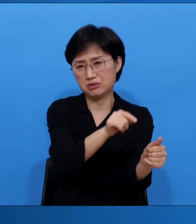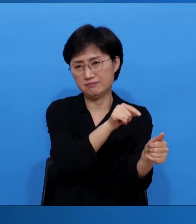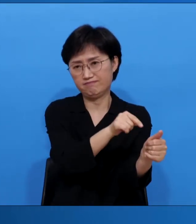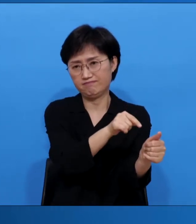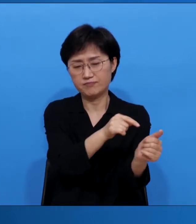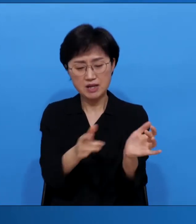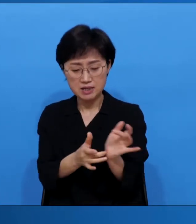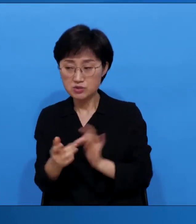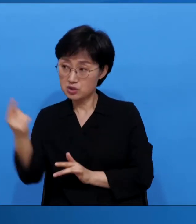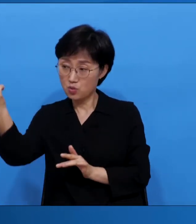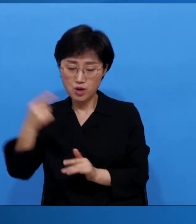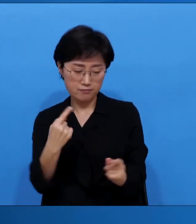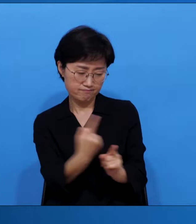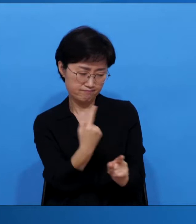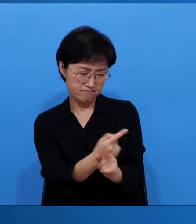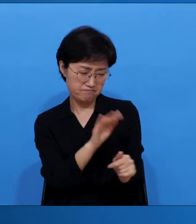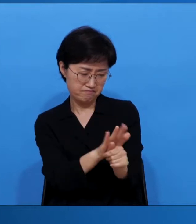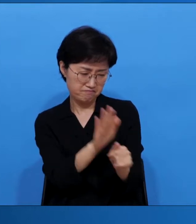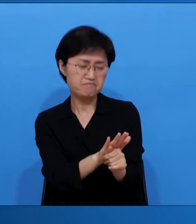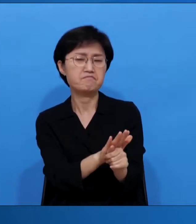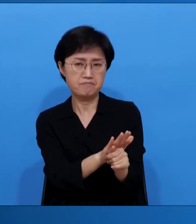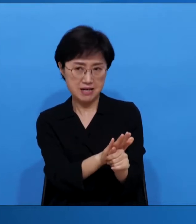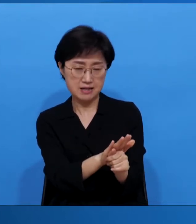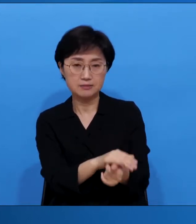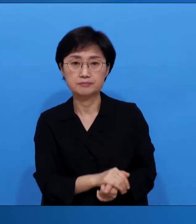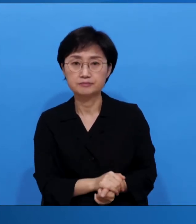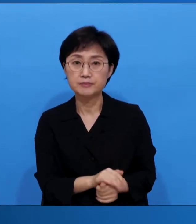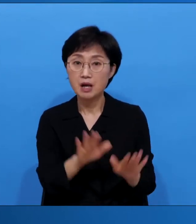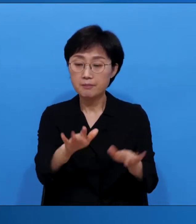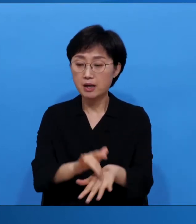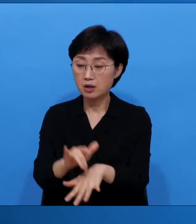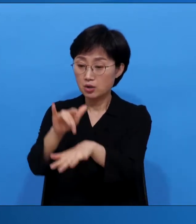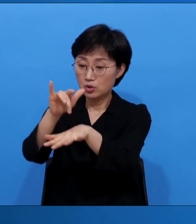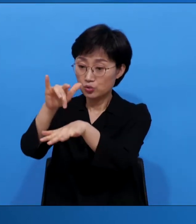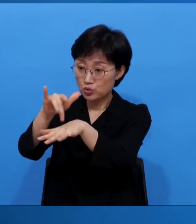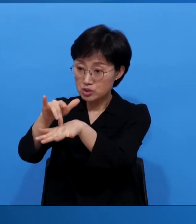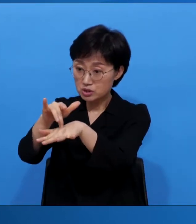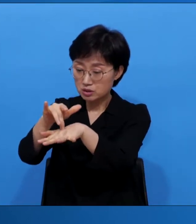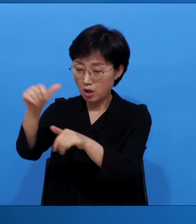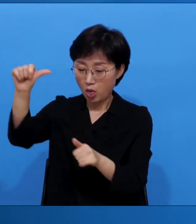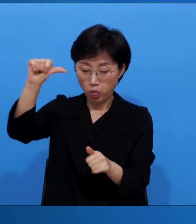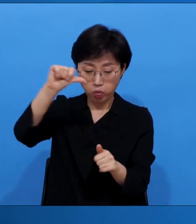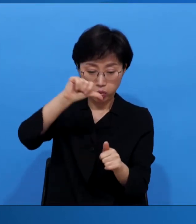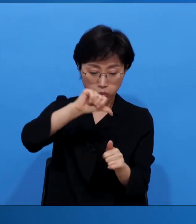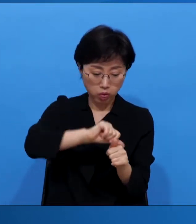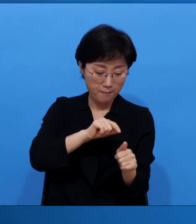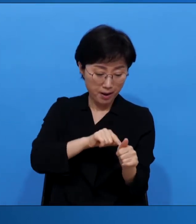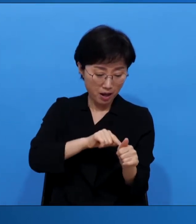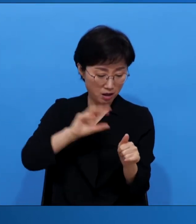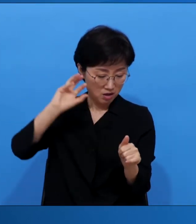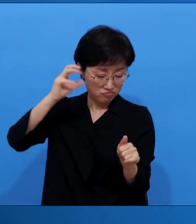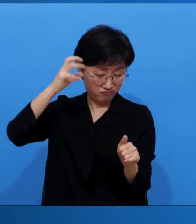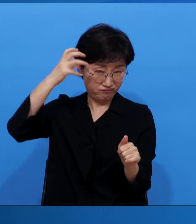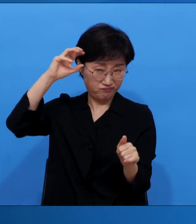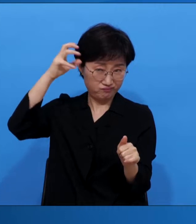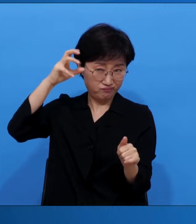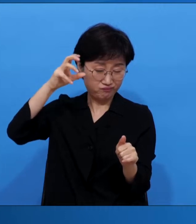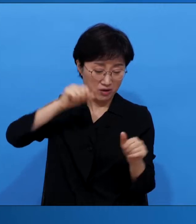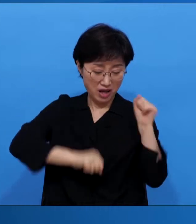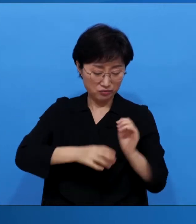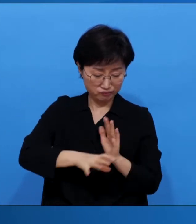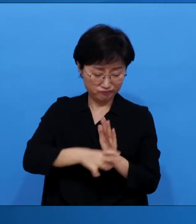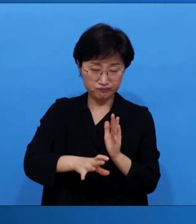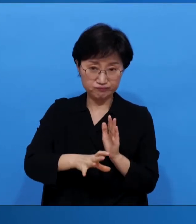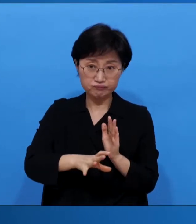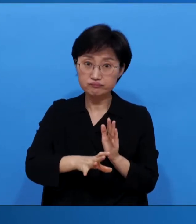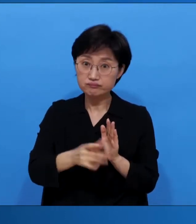cannot see, who cannot hear, and Jesus healed that 자, person. 귀신 들린 병이 있어가지고 막 이상한 짓 할 거 아닙니까? And because he's demon-possessed, he's doing